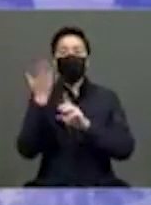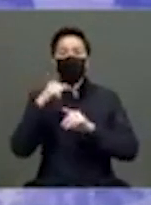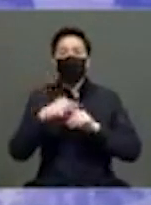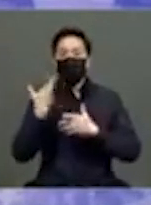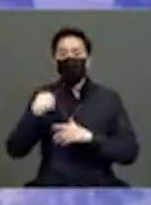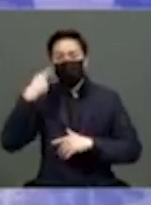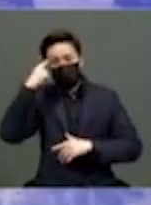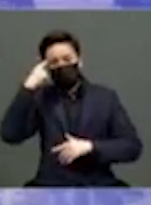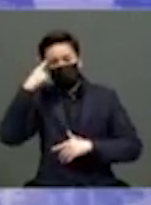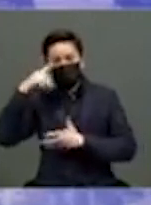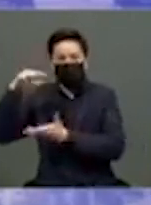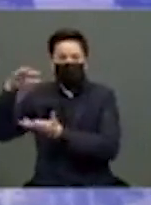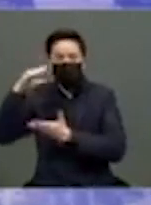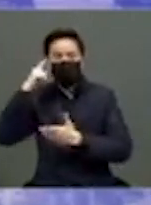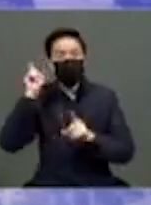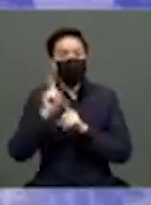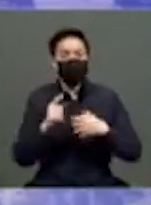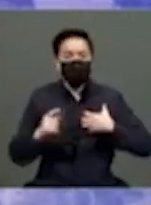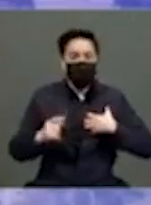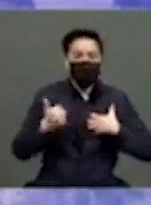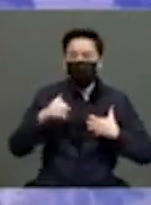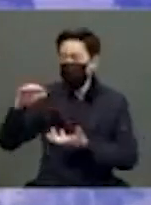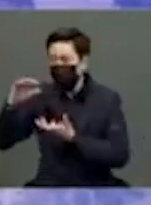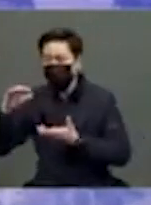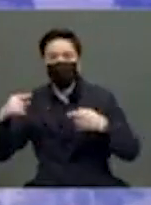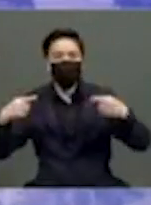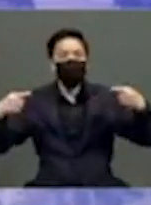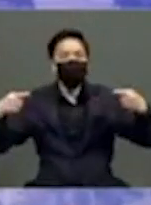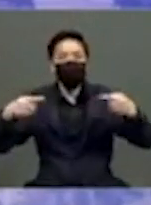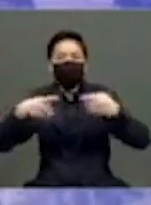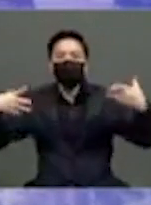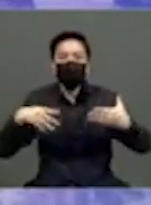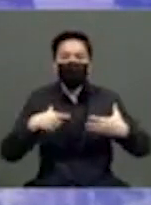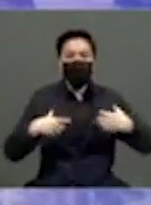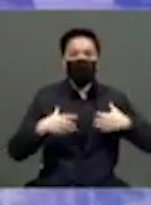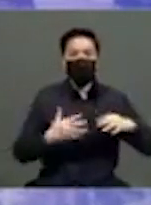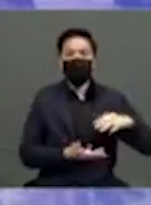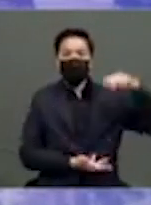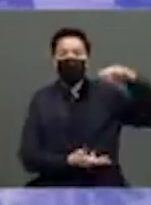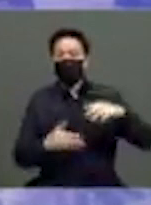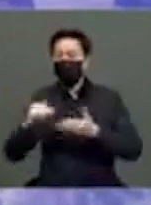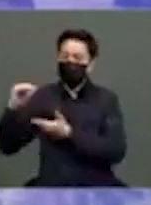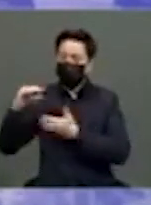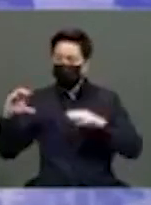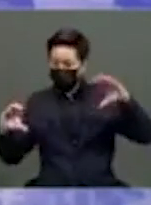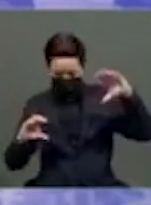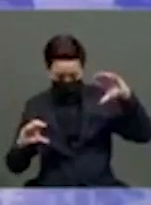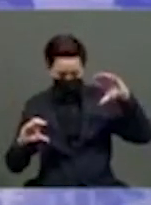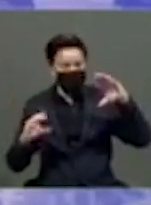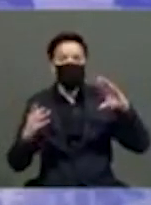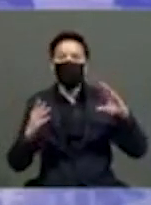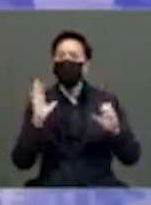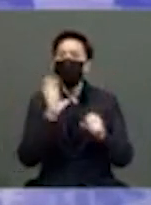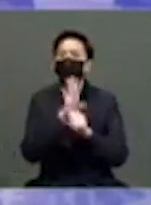จะได้มาก็ไม่ได้มาใกล้ทำให้เกิดการ Supplyมีรอมาแล้วSupplyที่แต่เดิม